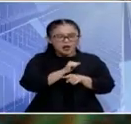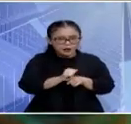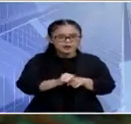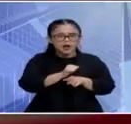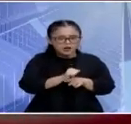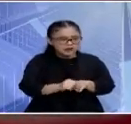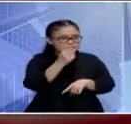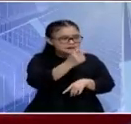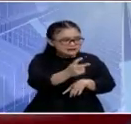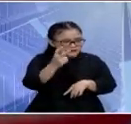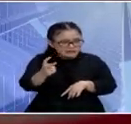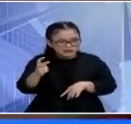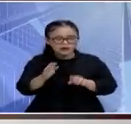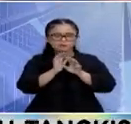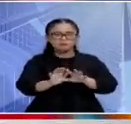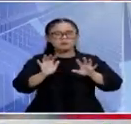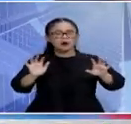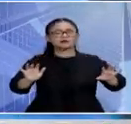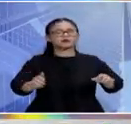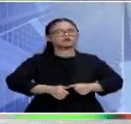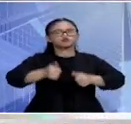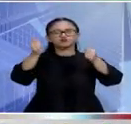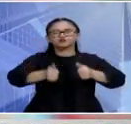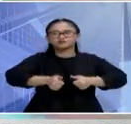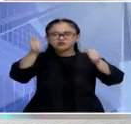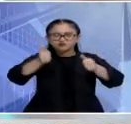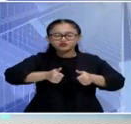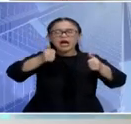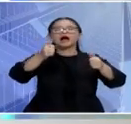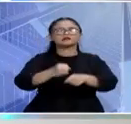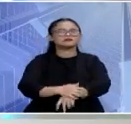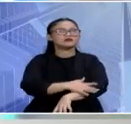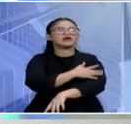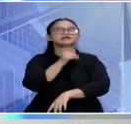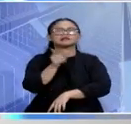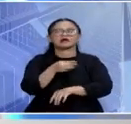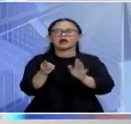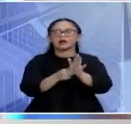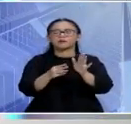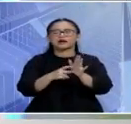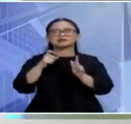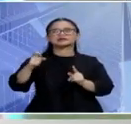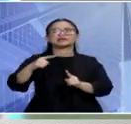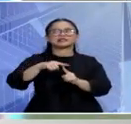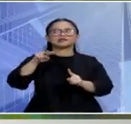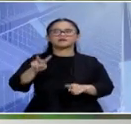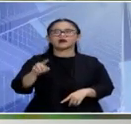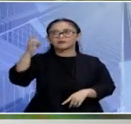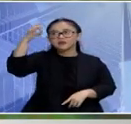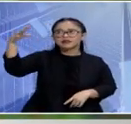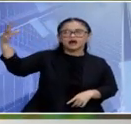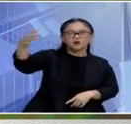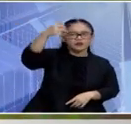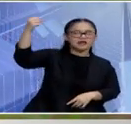Perjuangan para bintang bulu tangkis seperti Haryanto Arbi meraih juara dunia menjadi salah satu inspirasi MNC TV menghadirkan sinetron Kurai